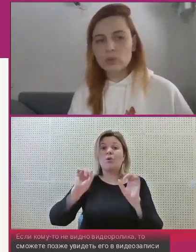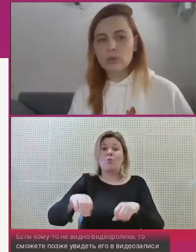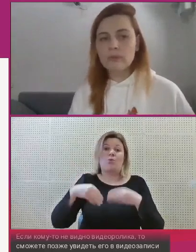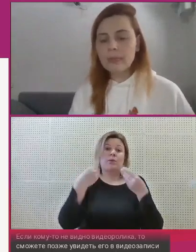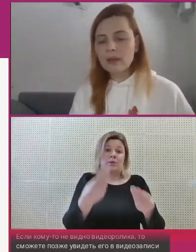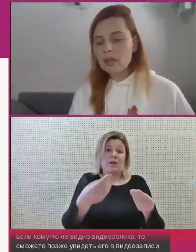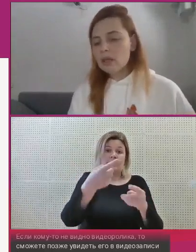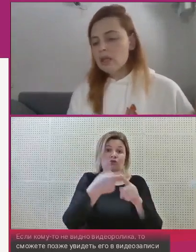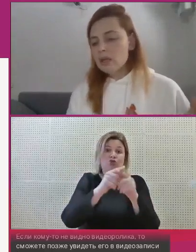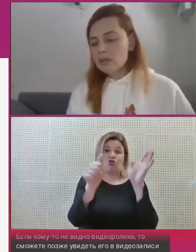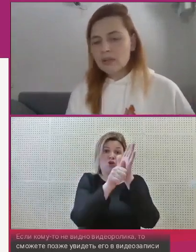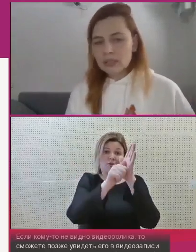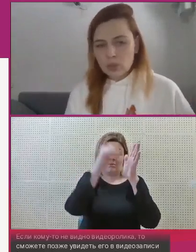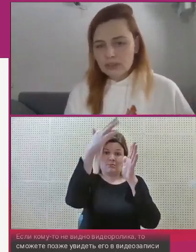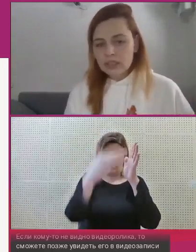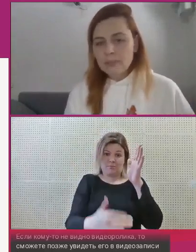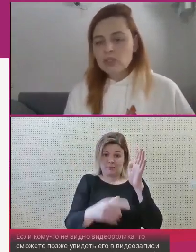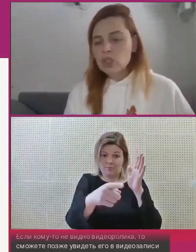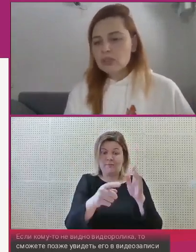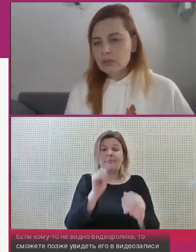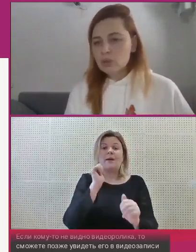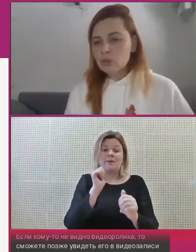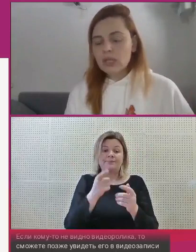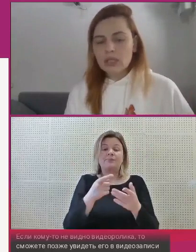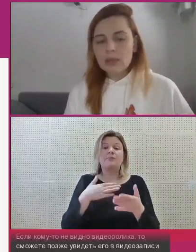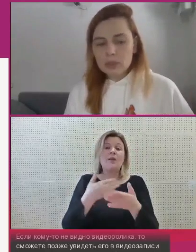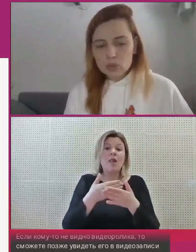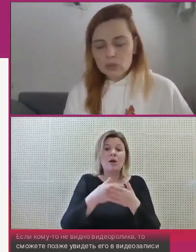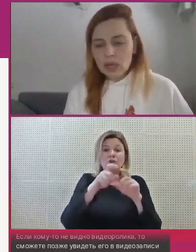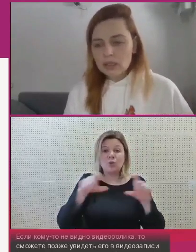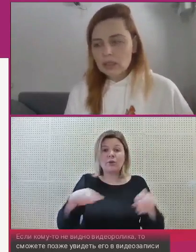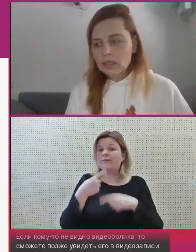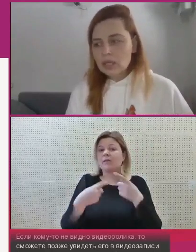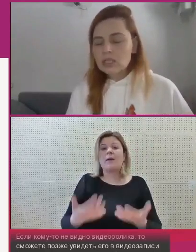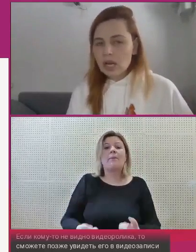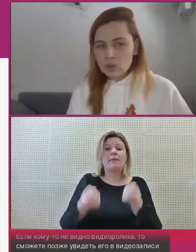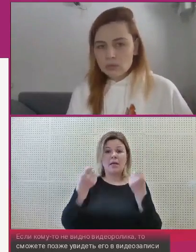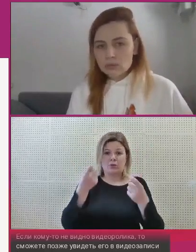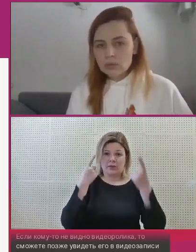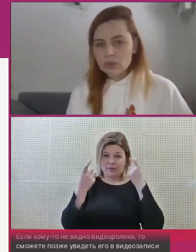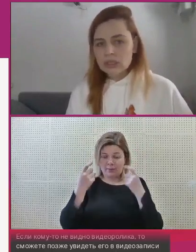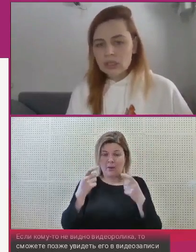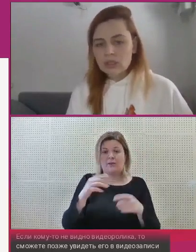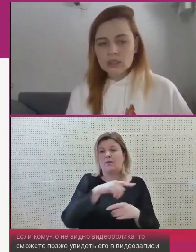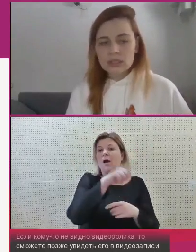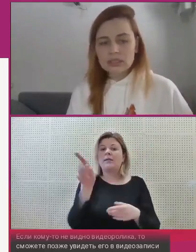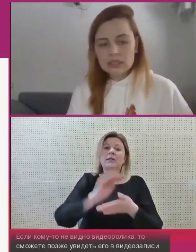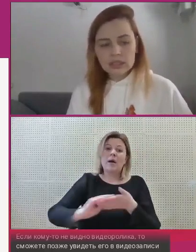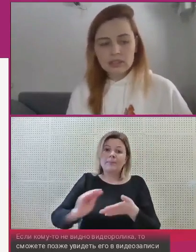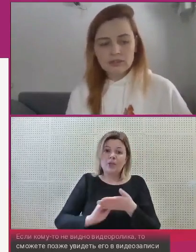такую историю. Волонтеры всегда поддержат информационно. Они напишут, они расскажут. То есть